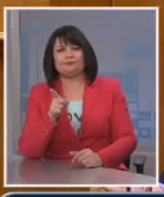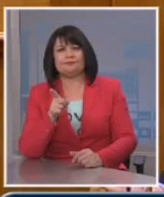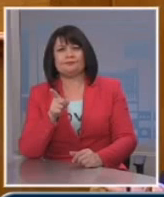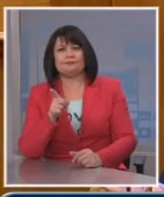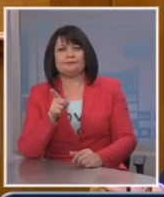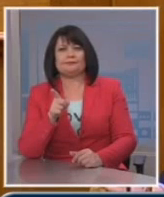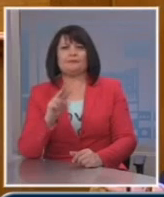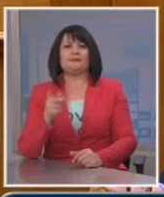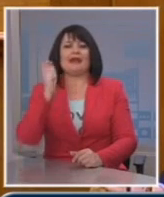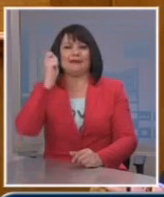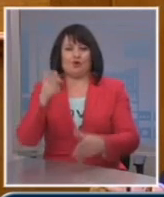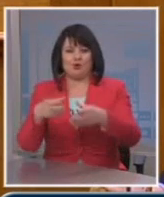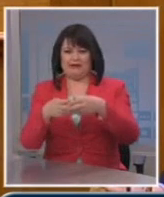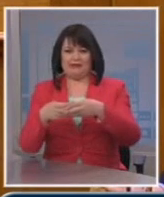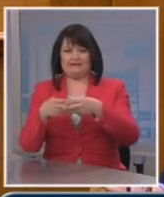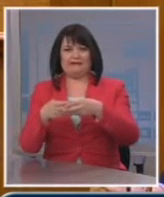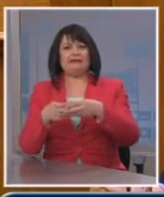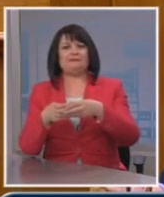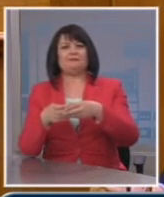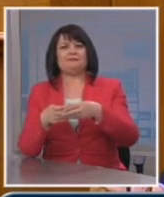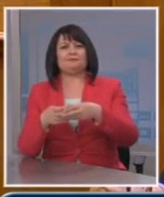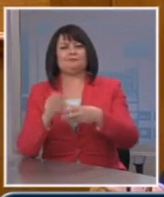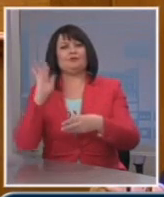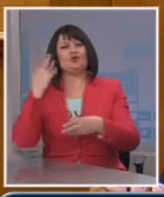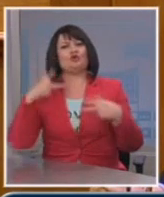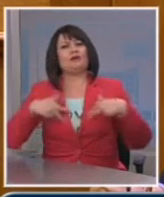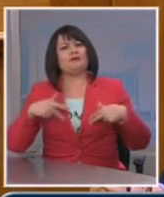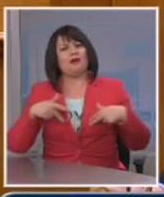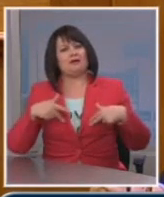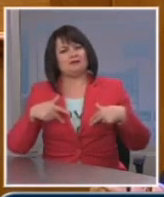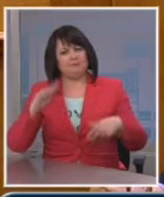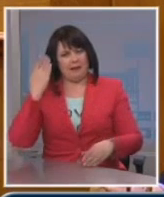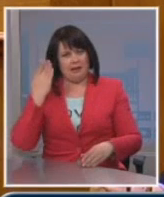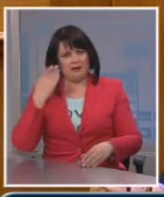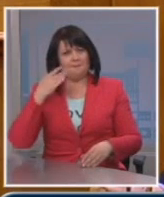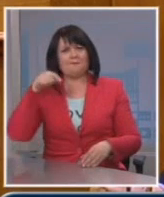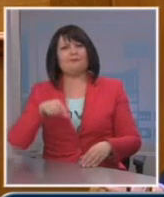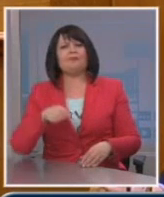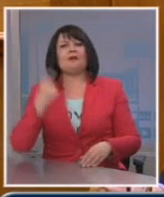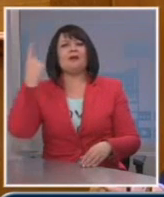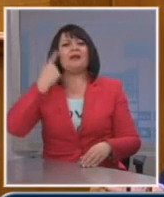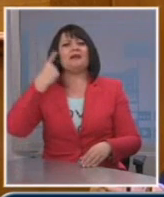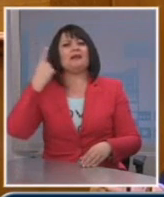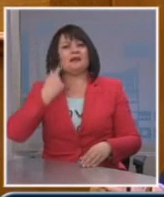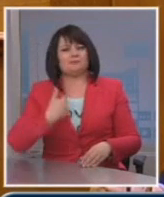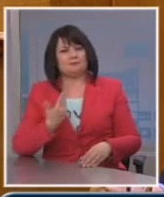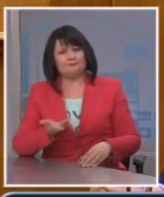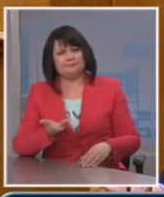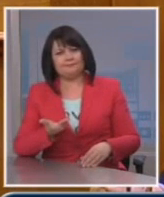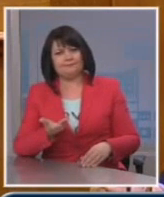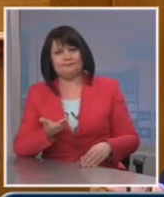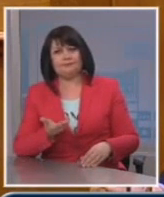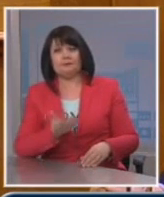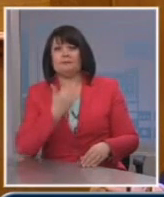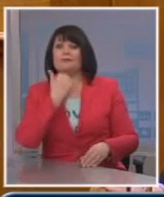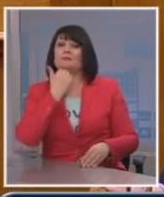το βασικό πύρινα της αντιπολίτευσης, τότε κυβερνητικές δυνάμεις, μια βασική κριτική, ότι δεν μπορούμε